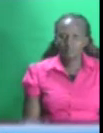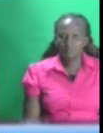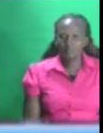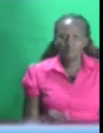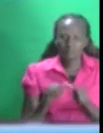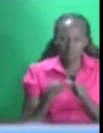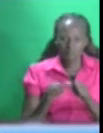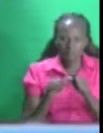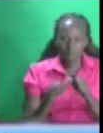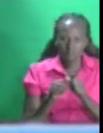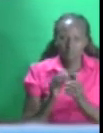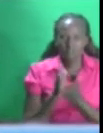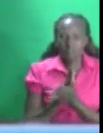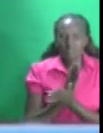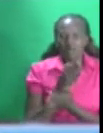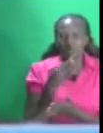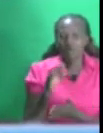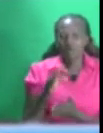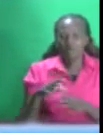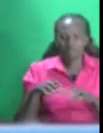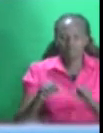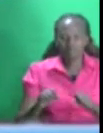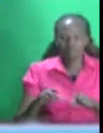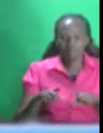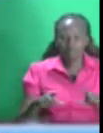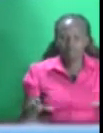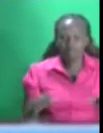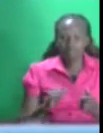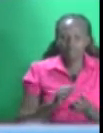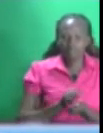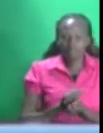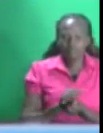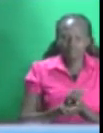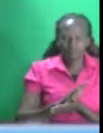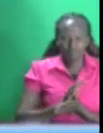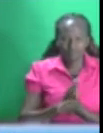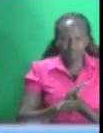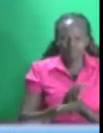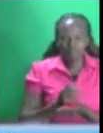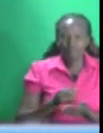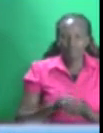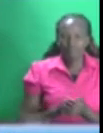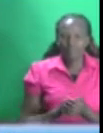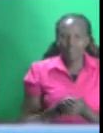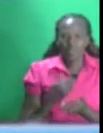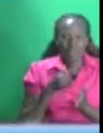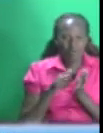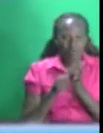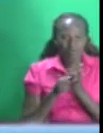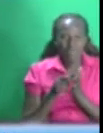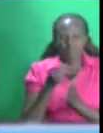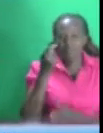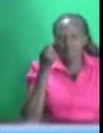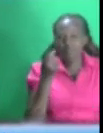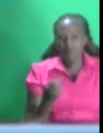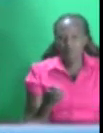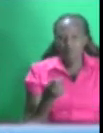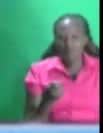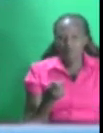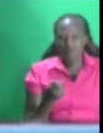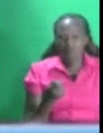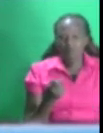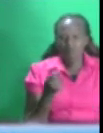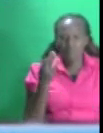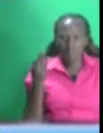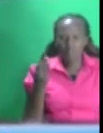Tunasonga mbele ambapo baadhi ya wamiliki wa kampuni za kusaga mahindi wamesema kwamba kuna upungufu wa mahindi, hivyo basi katika majuma